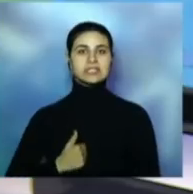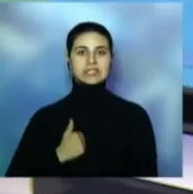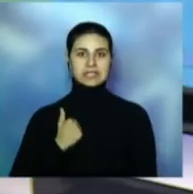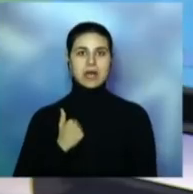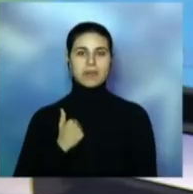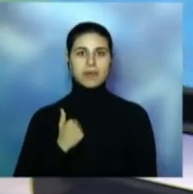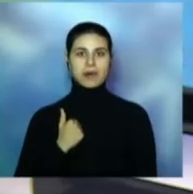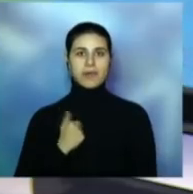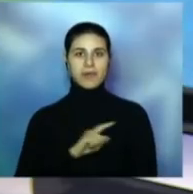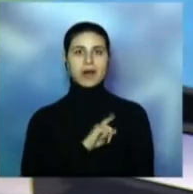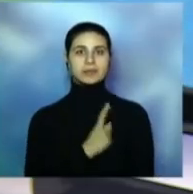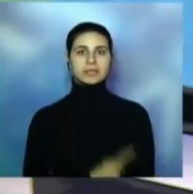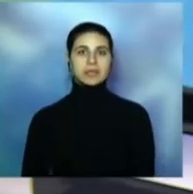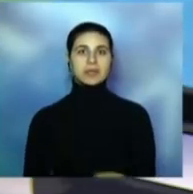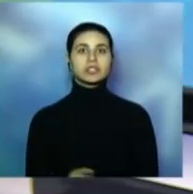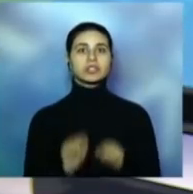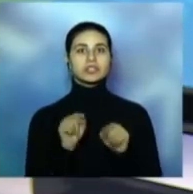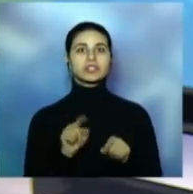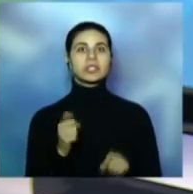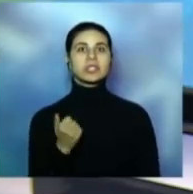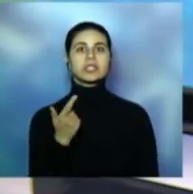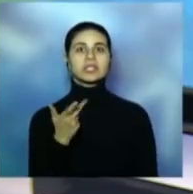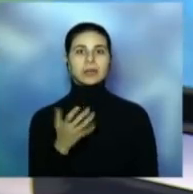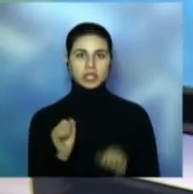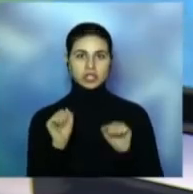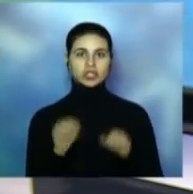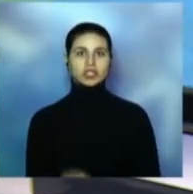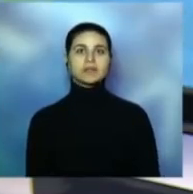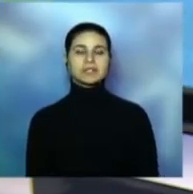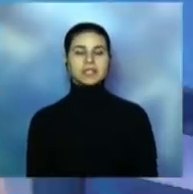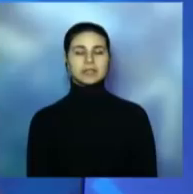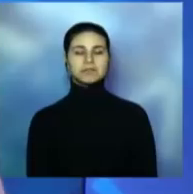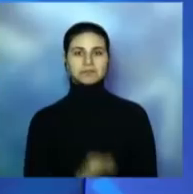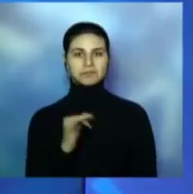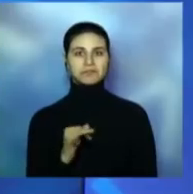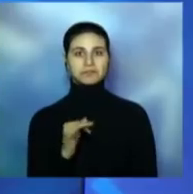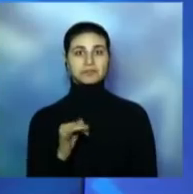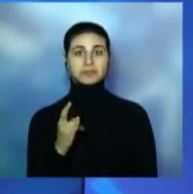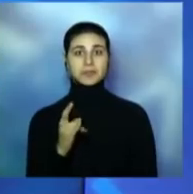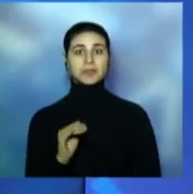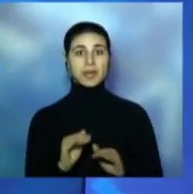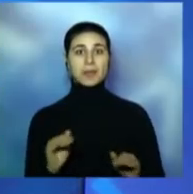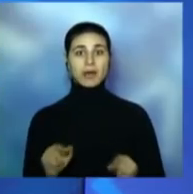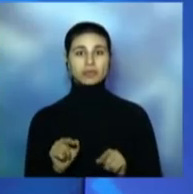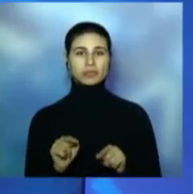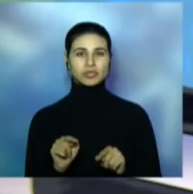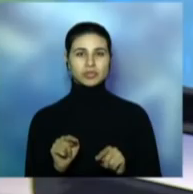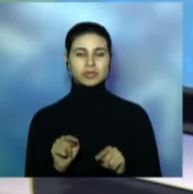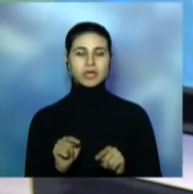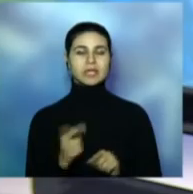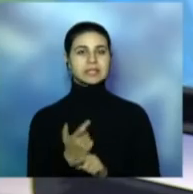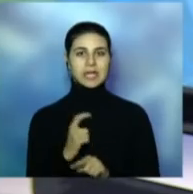სიამაყის განმტკიცებაში შედის ის, ჩვენ რამდენი შევძელით. და ეს პატარა ბავშვებში უკაცრავად თუ გაწყვეტინებთ,